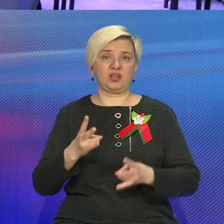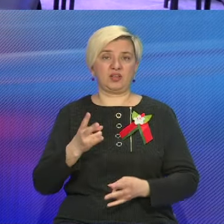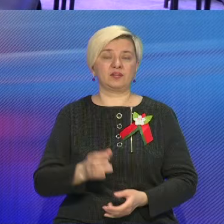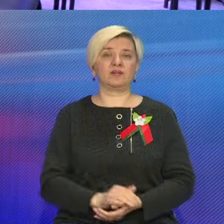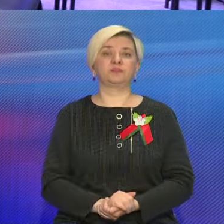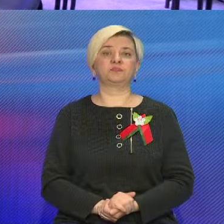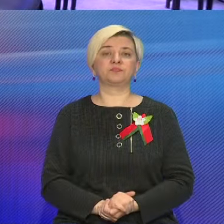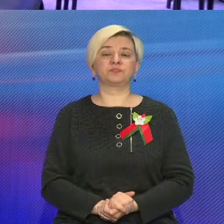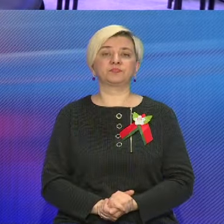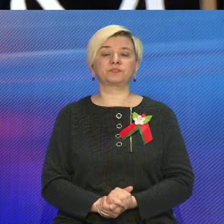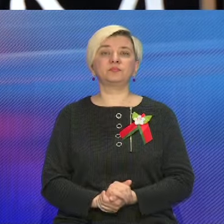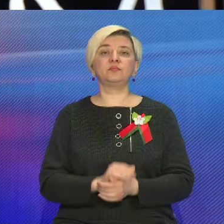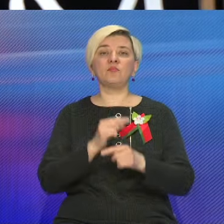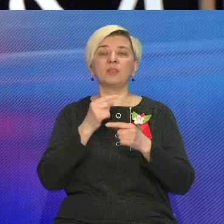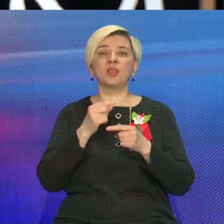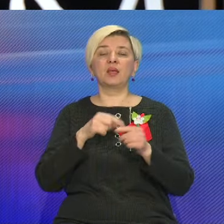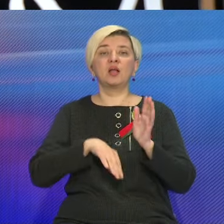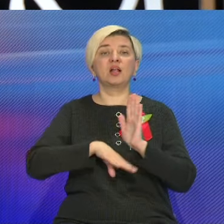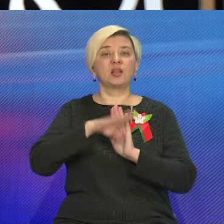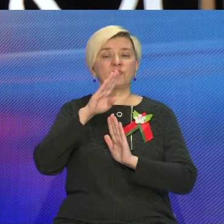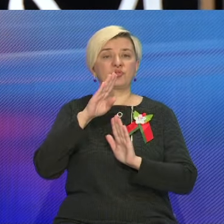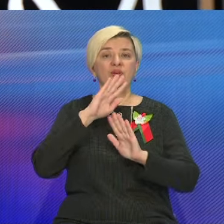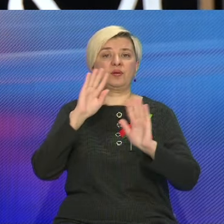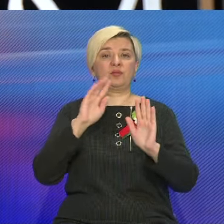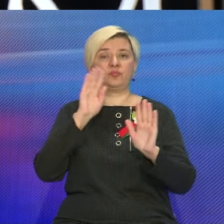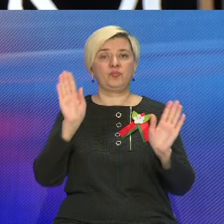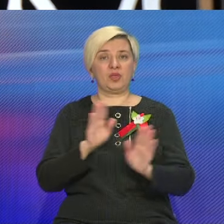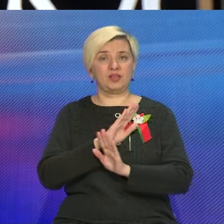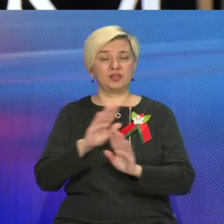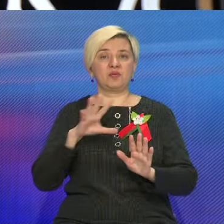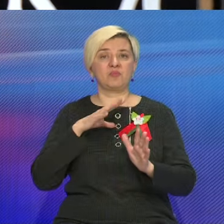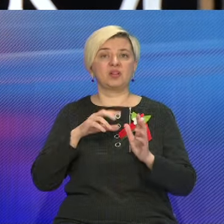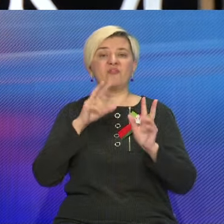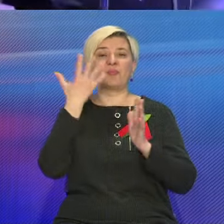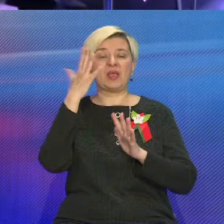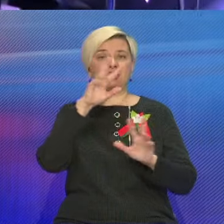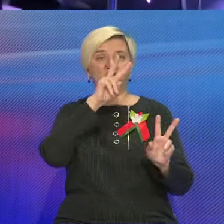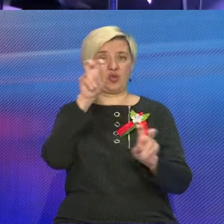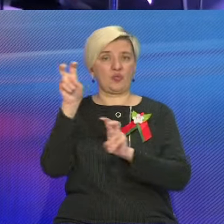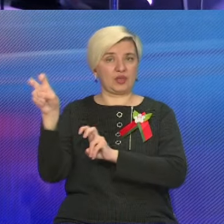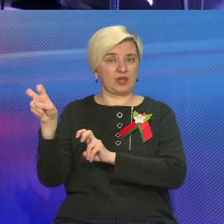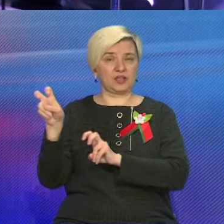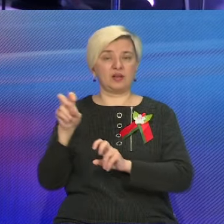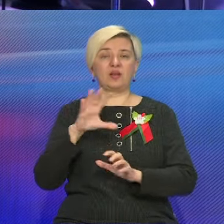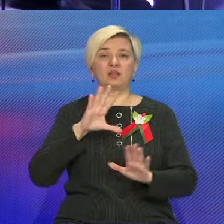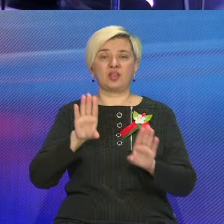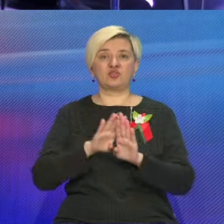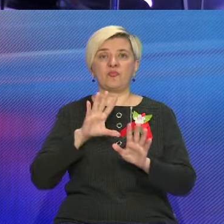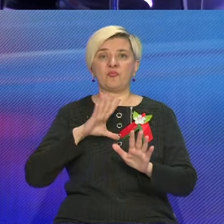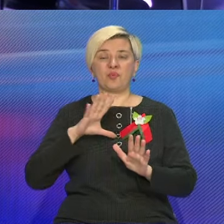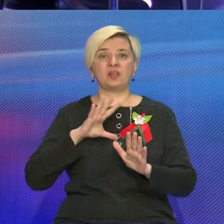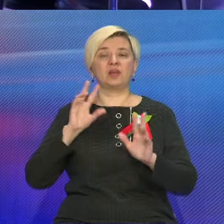Лепшие номеры областного фестивалю патриотичной песни жюри визначало у 5 номинациях. Так само было названо имя уладальника